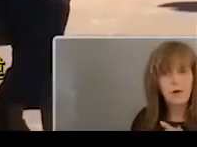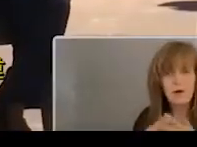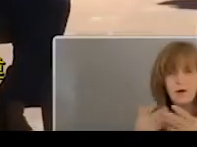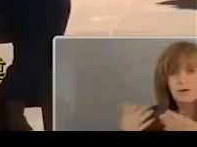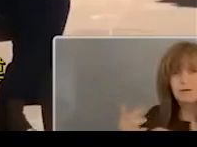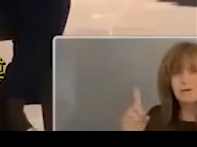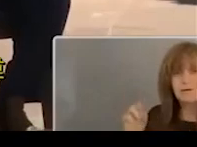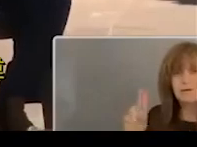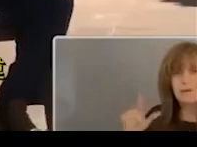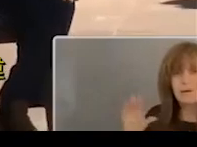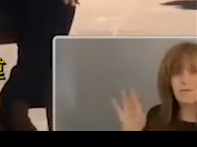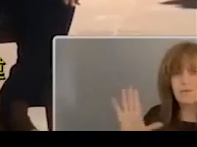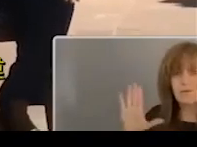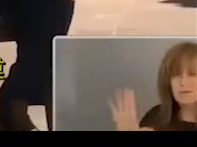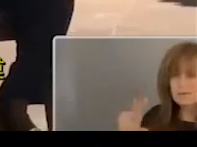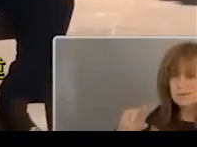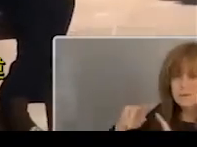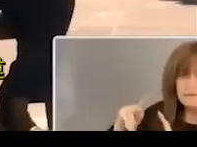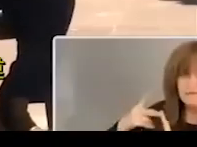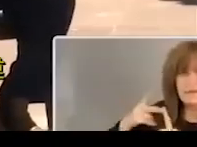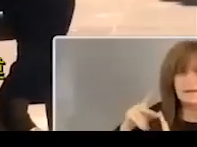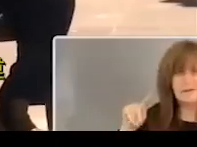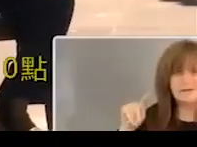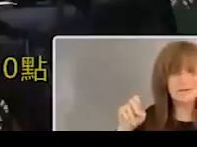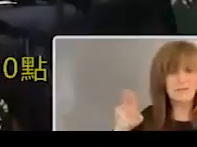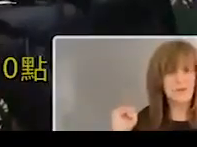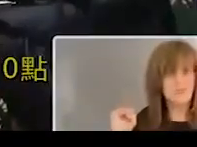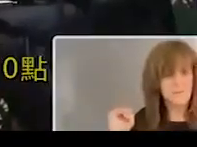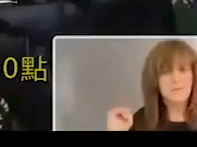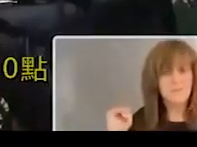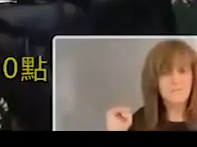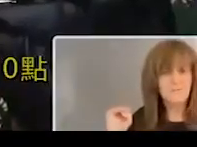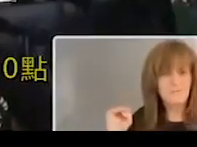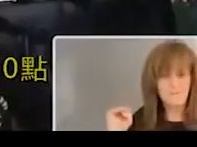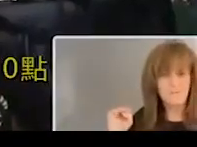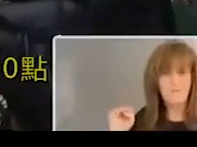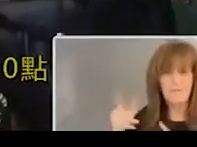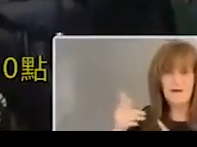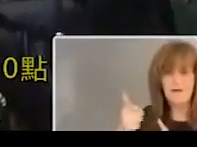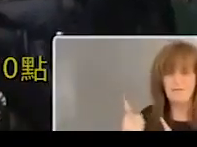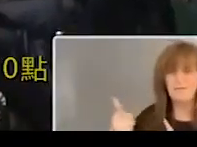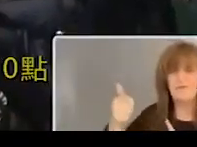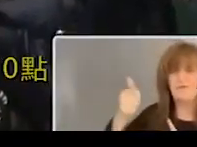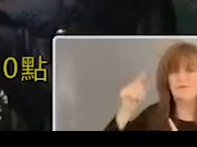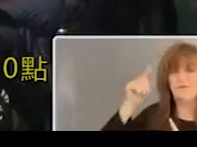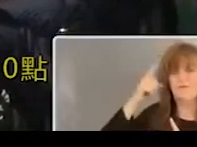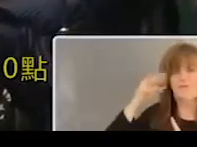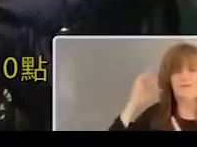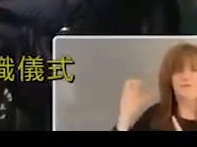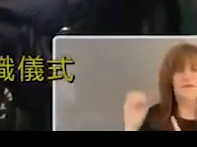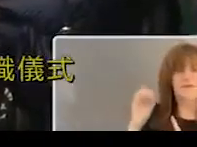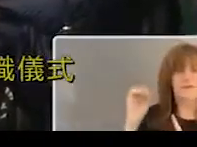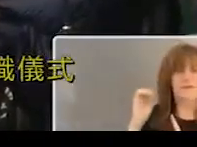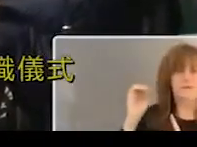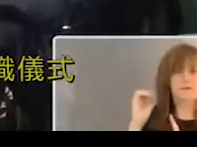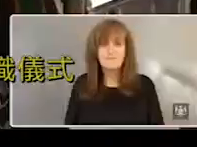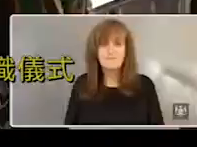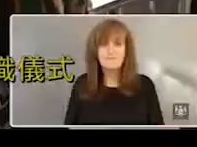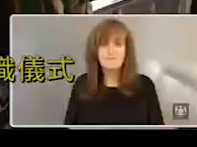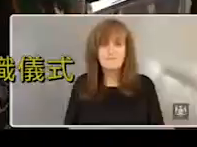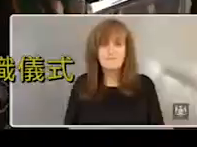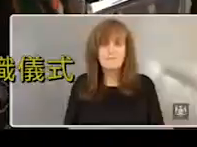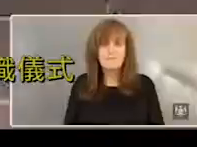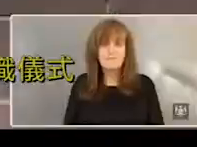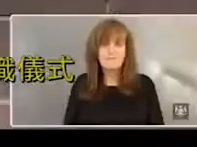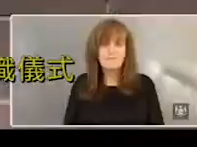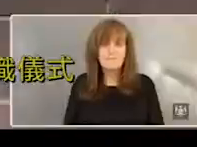安省省長杜格福特、省督杜斯偉以及眾國員等各方代表今日上午10点出席在省议会